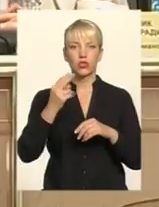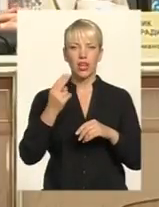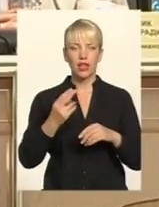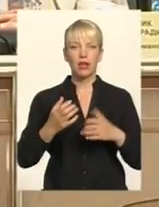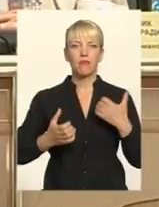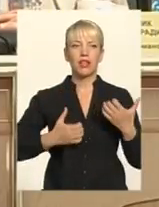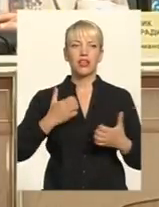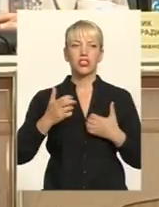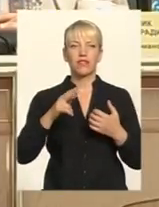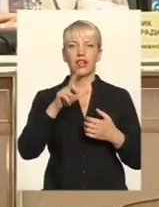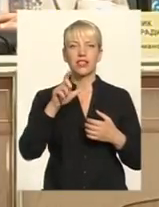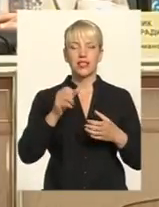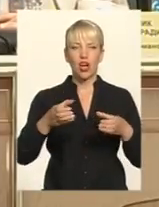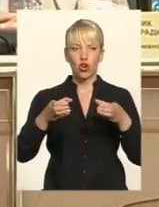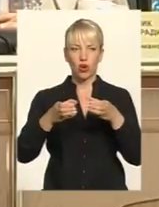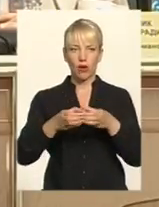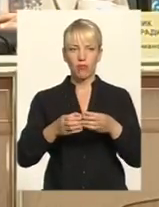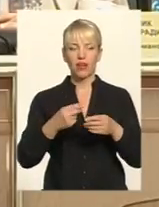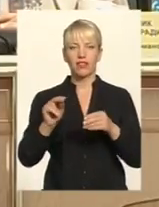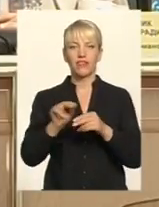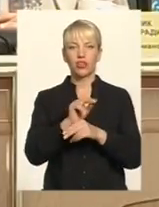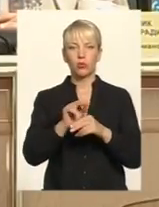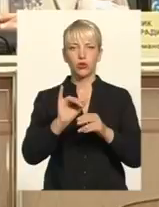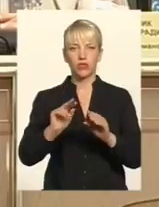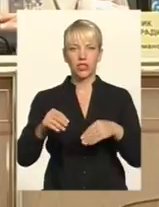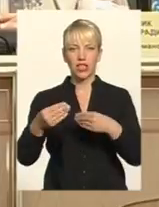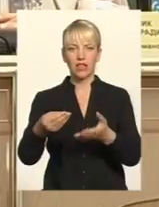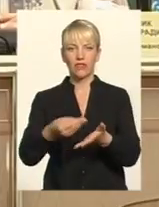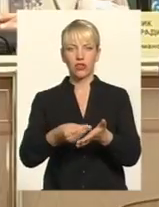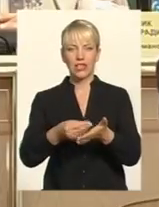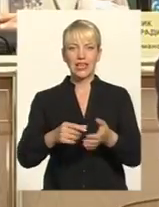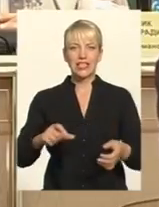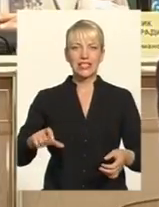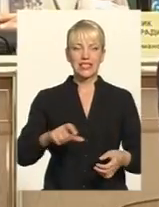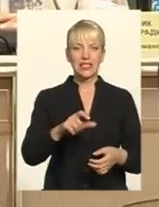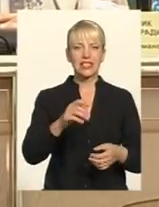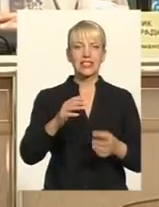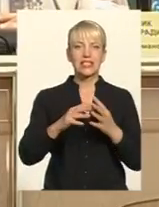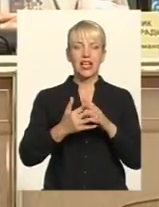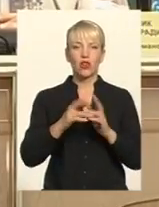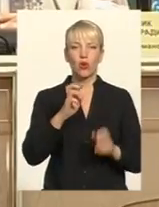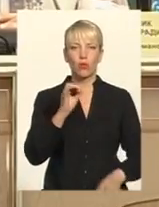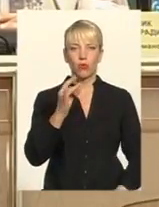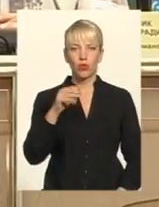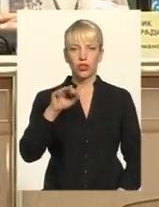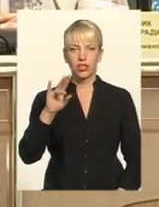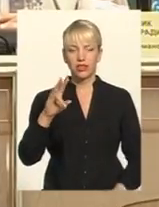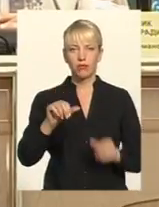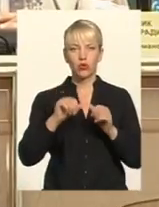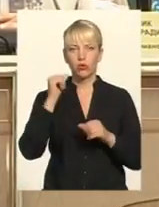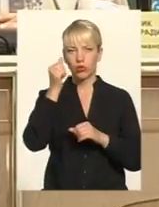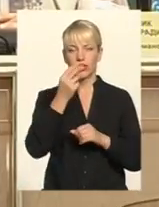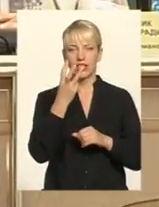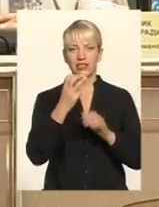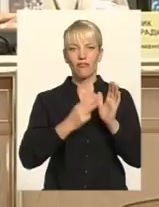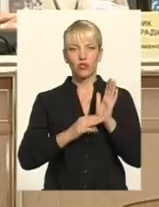громаду. Відремонтували і дали фінансування на дорогу по селу Буртин минулого року 380 тисяч.